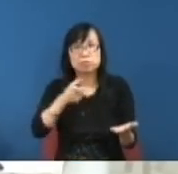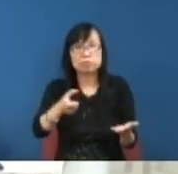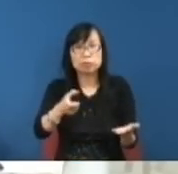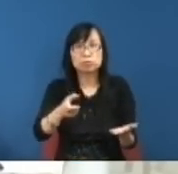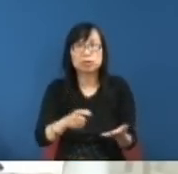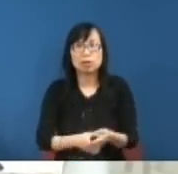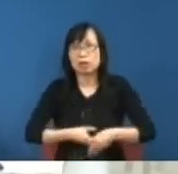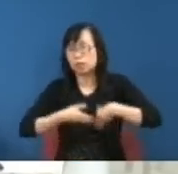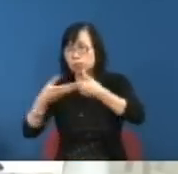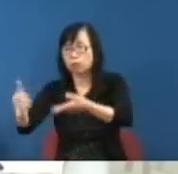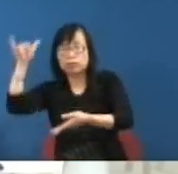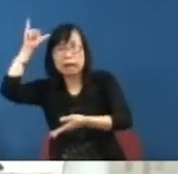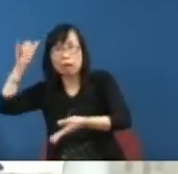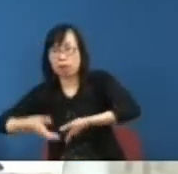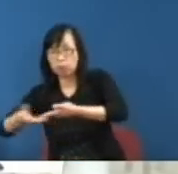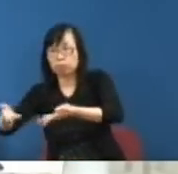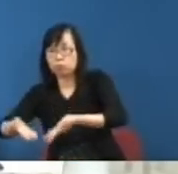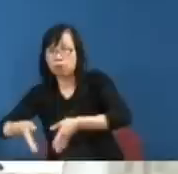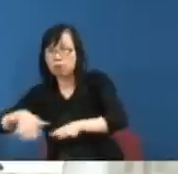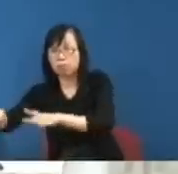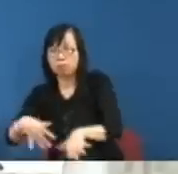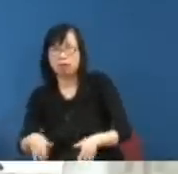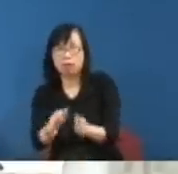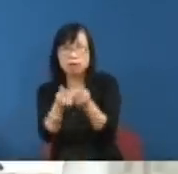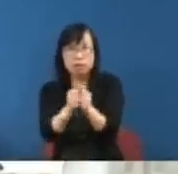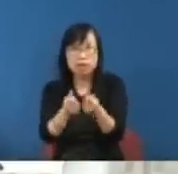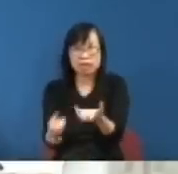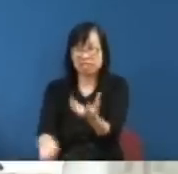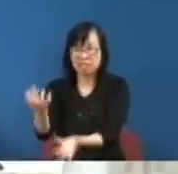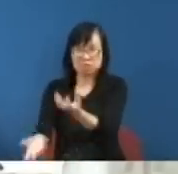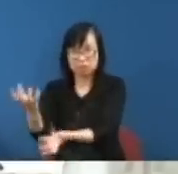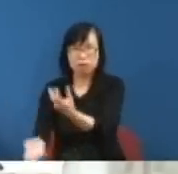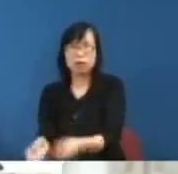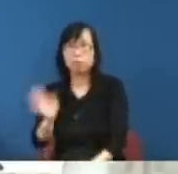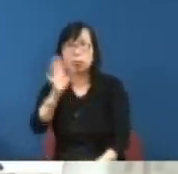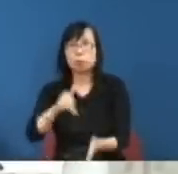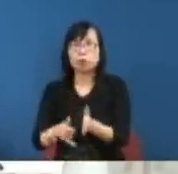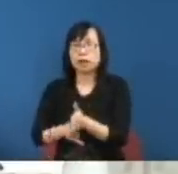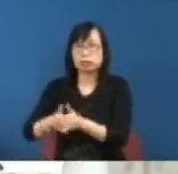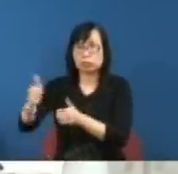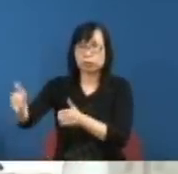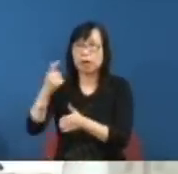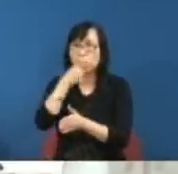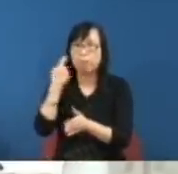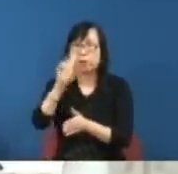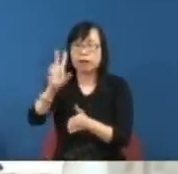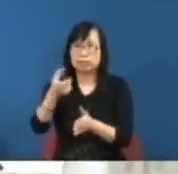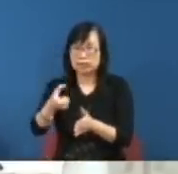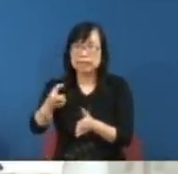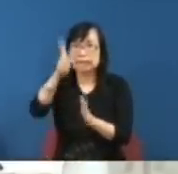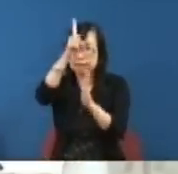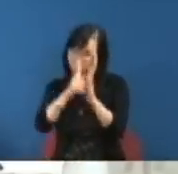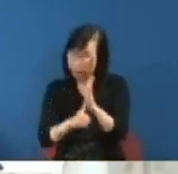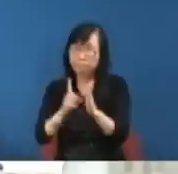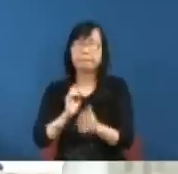倒牛奶落海啊，倒將花生燒了它都不會呢是出口，不會令到價格降低的，是